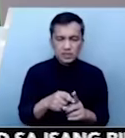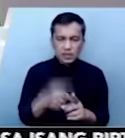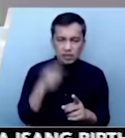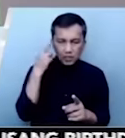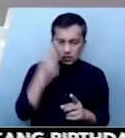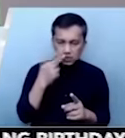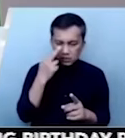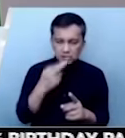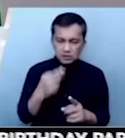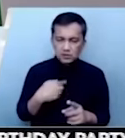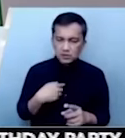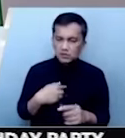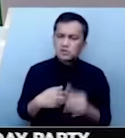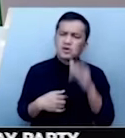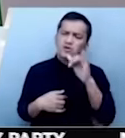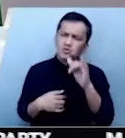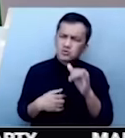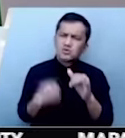po talaga kami, sir.